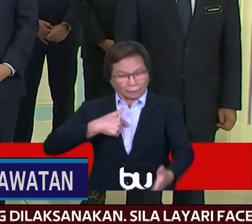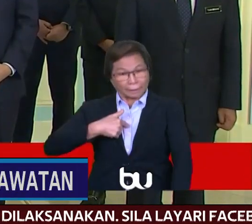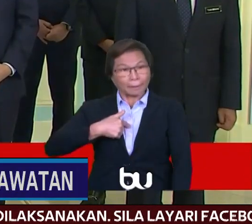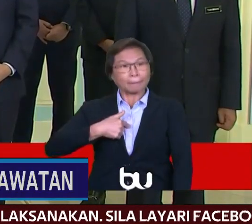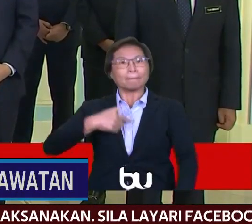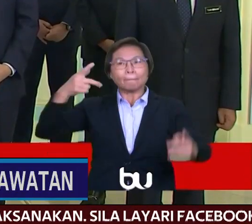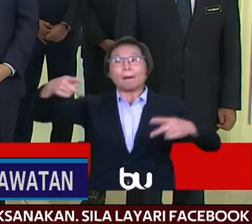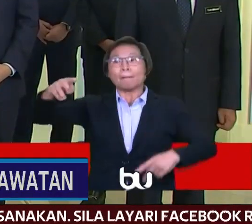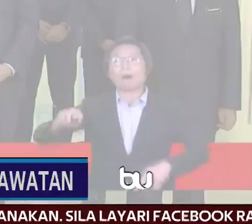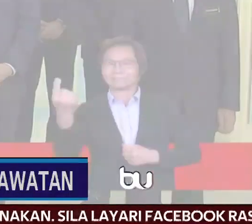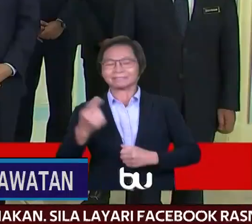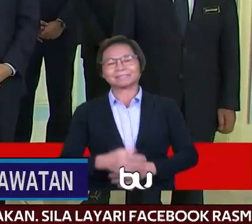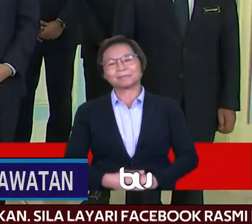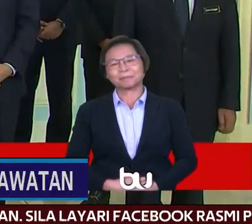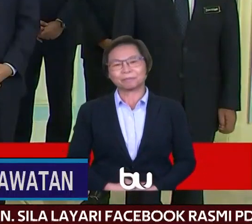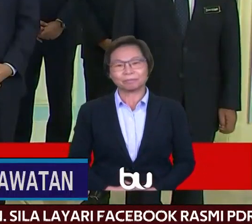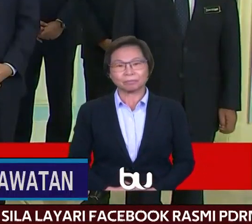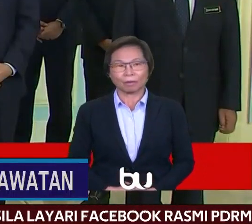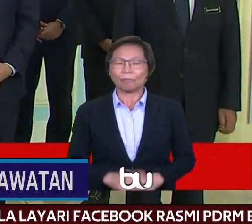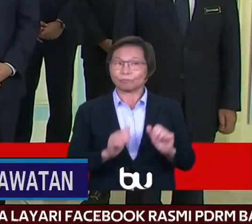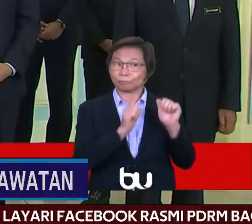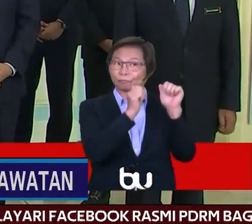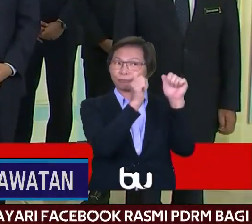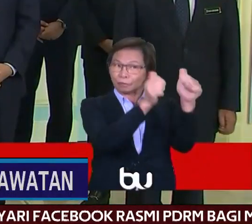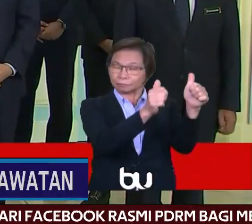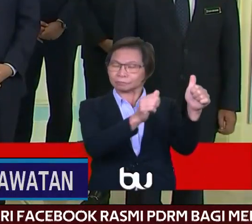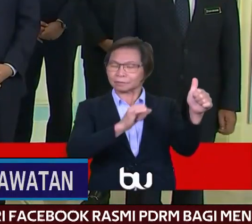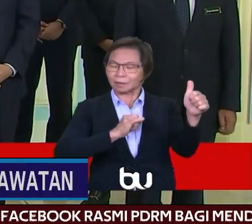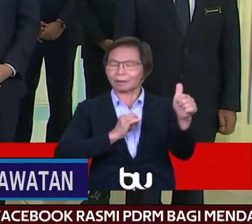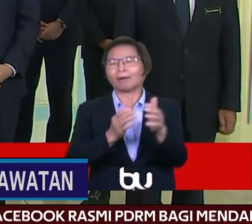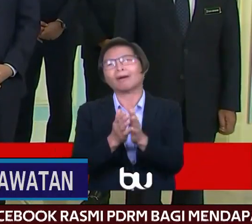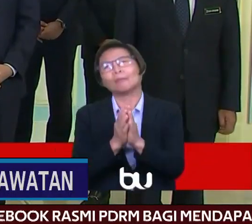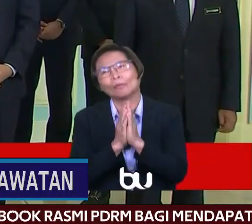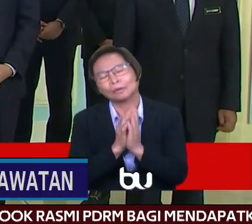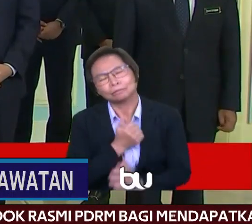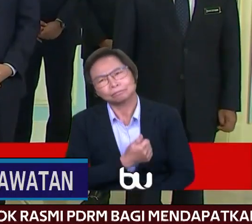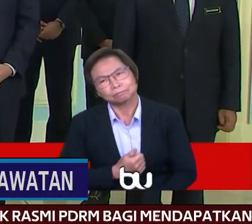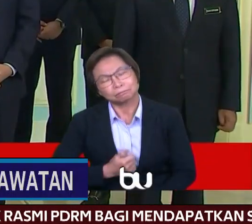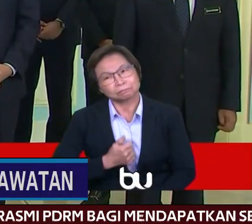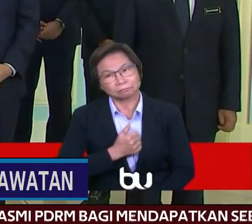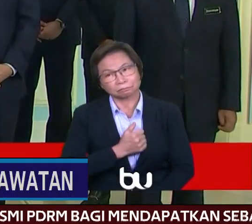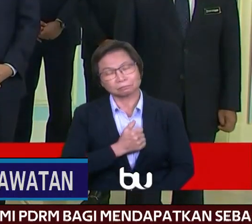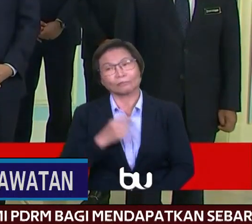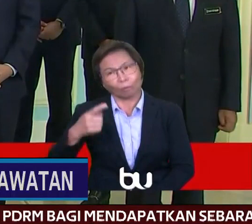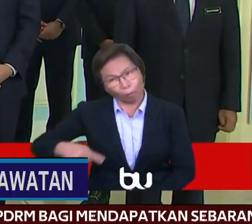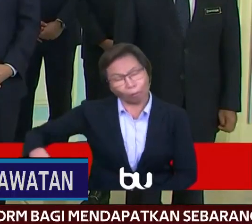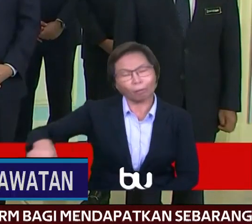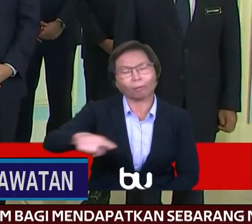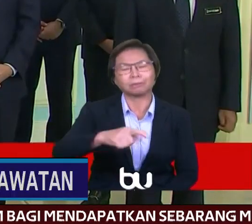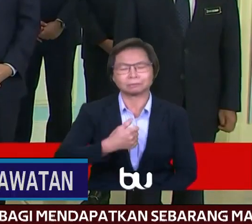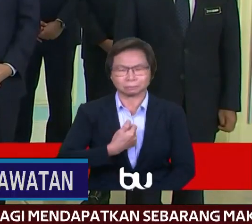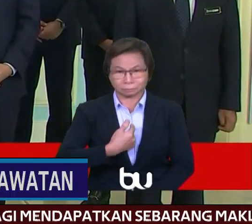balik sokongan terhadapnya. Terlebih dahulu, saya ingin memohon maaf kepada saudara dan saudari